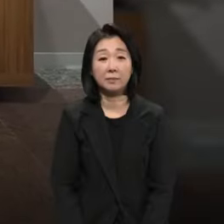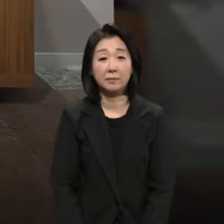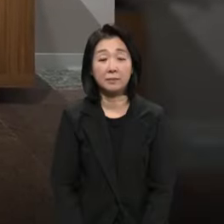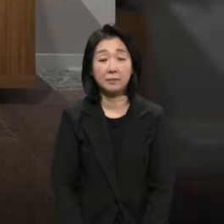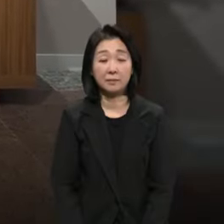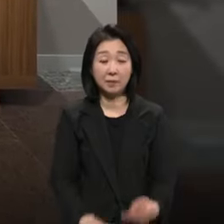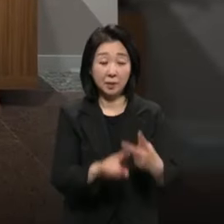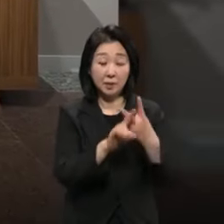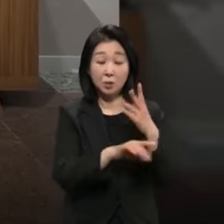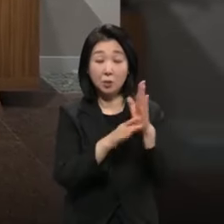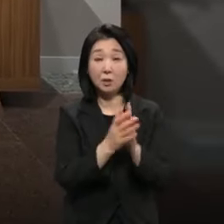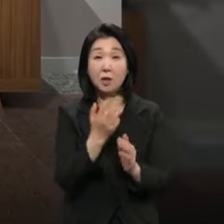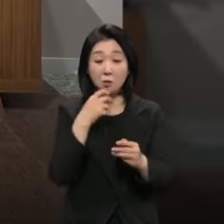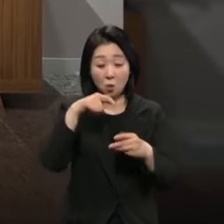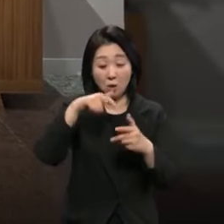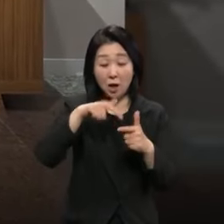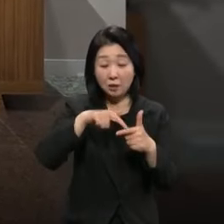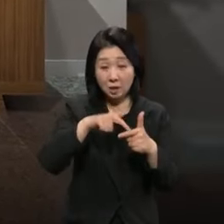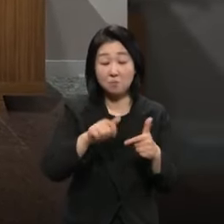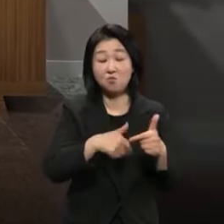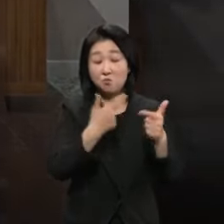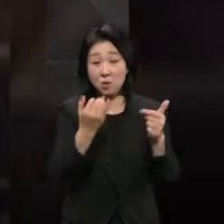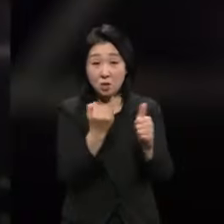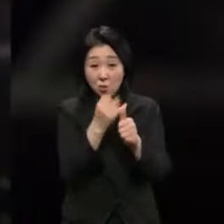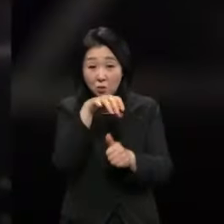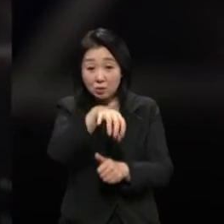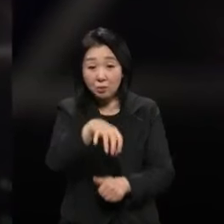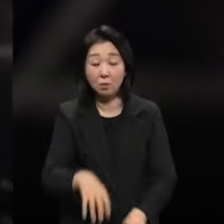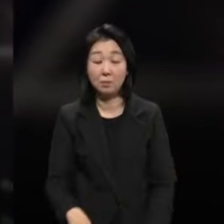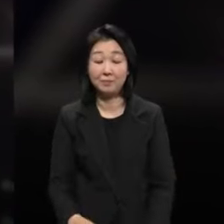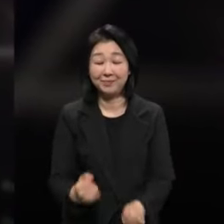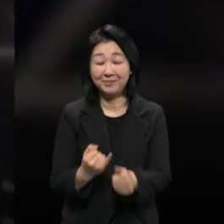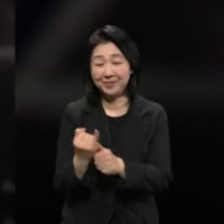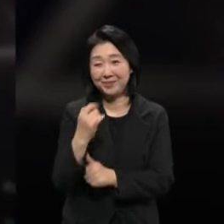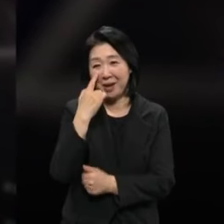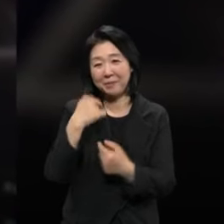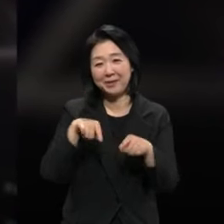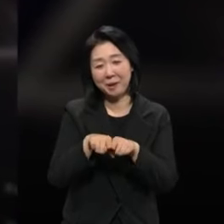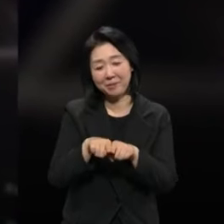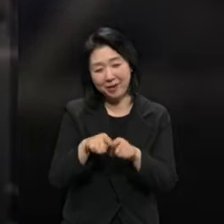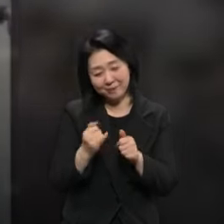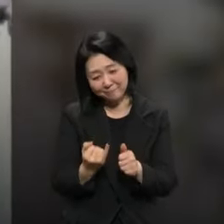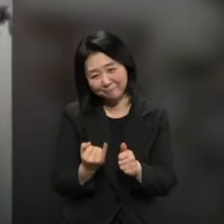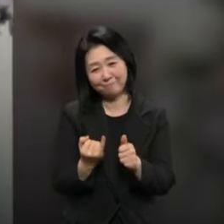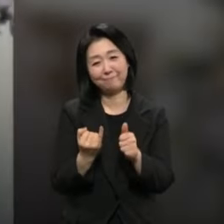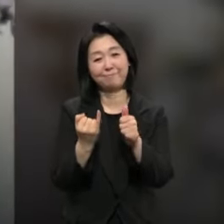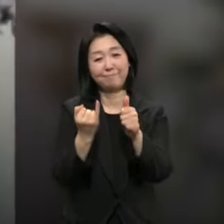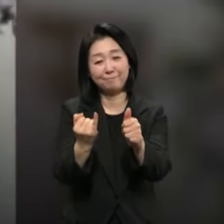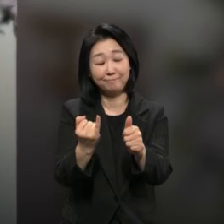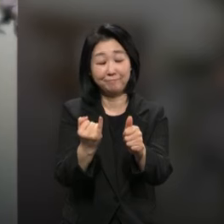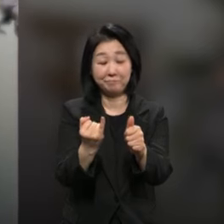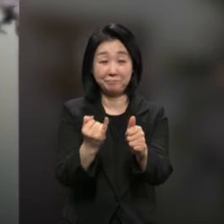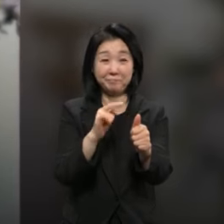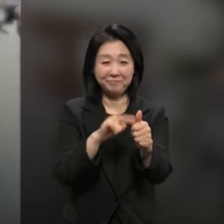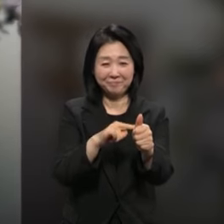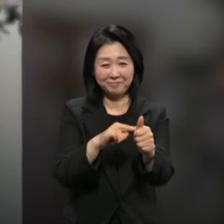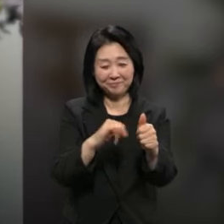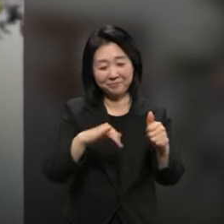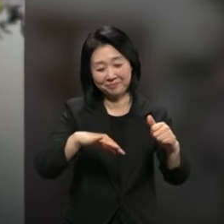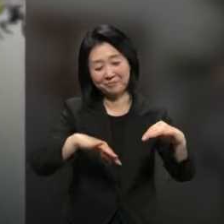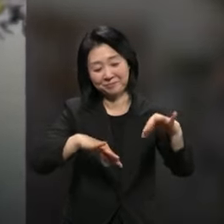지난 2월 서울 강남의 유명 웨딩홀입니다. 신부가 아버지와 함께 입장합니다. 신랑이 신부의 손가락에